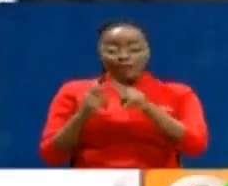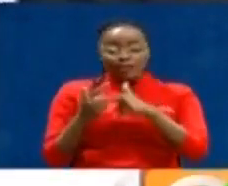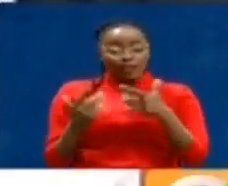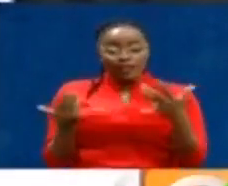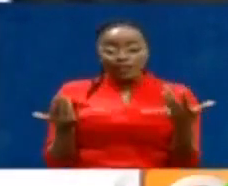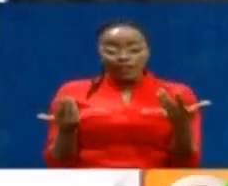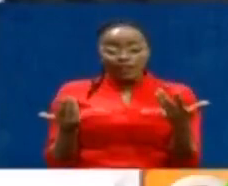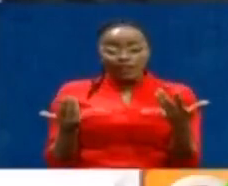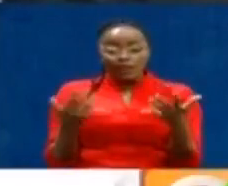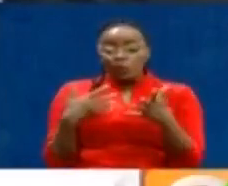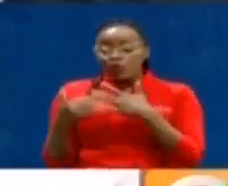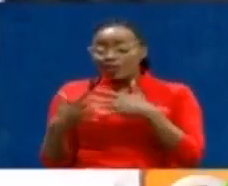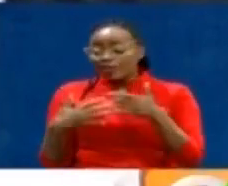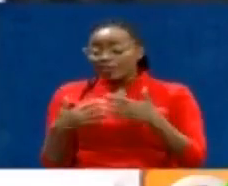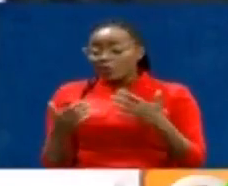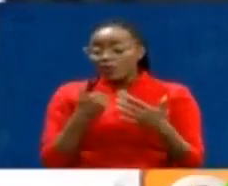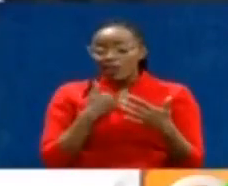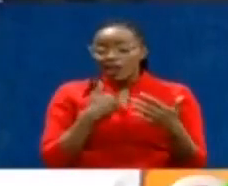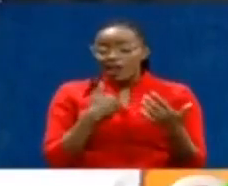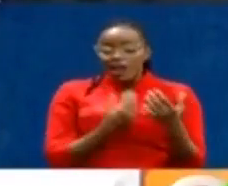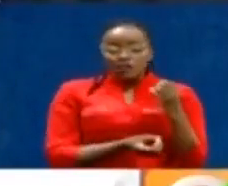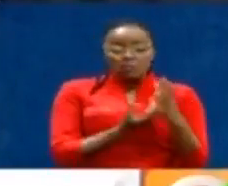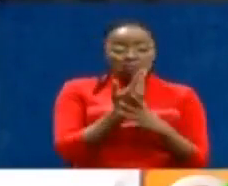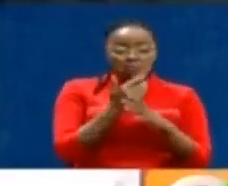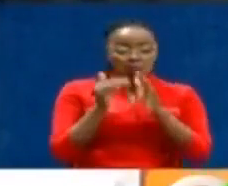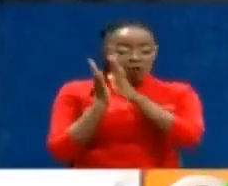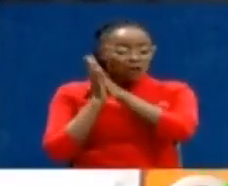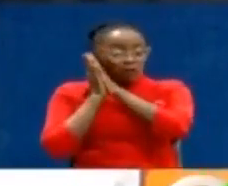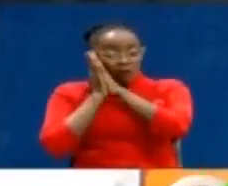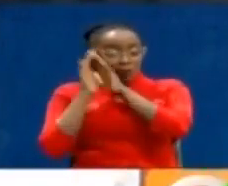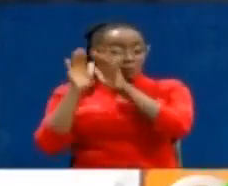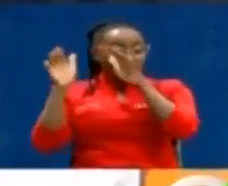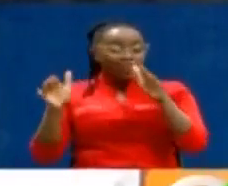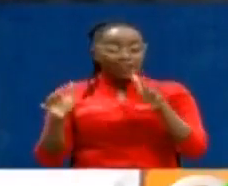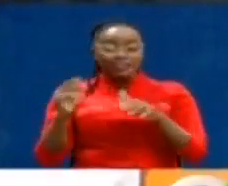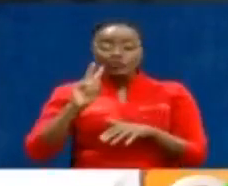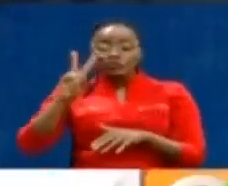shaka hata tukaweka vitanda 2000,